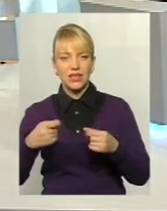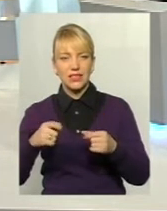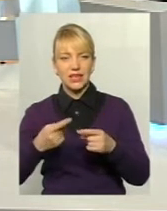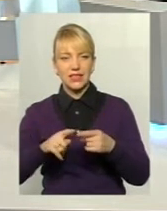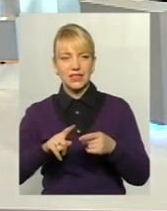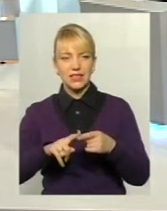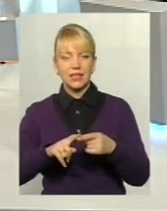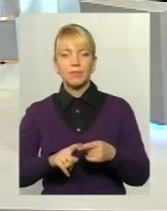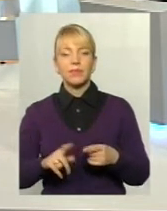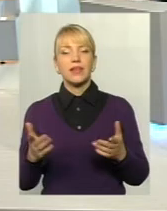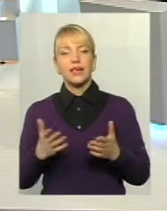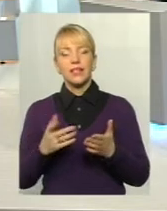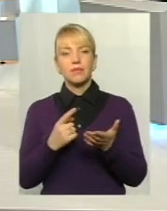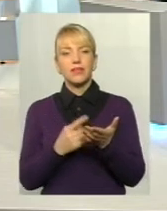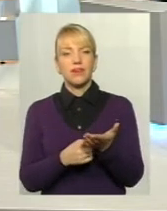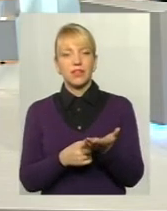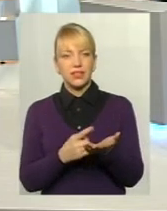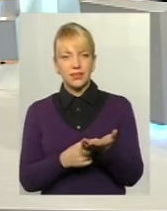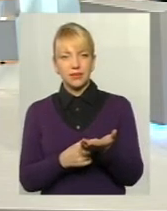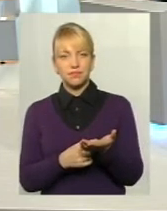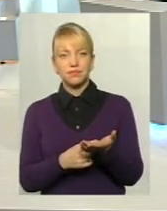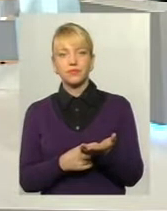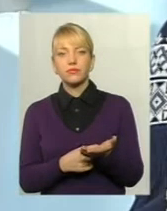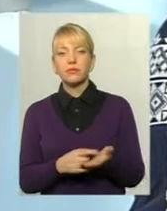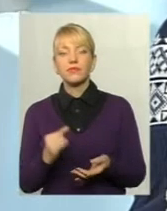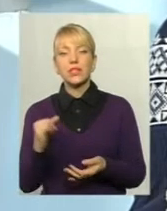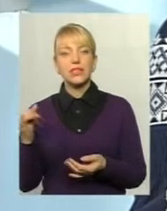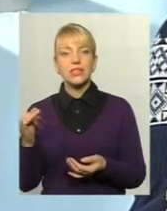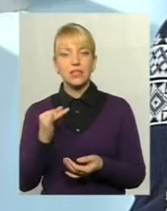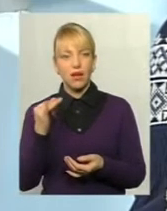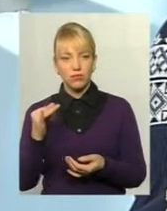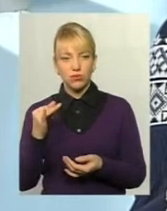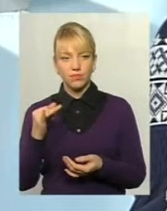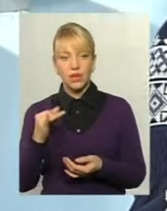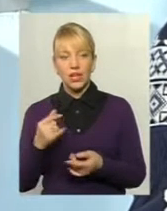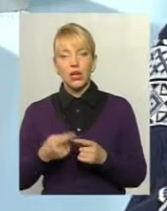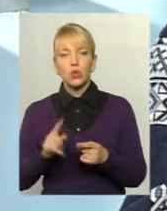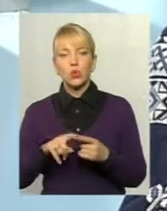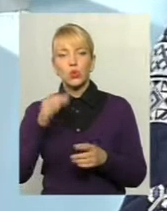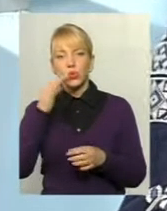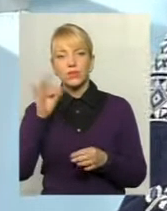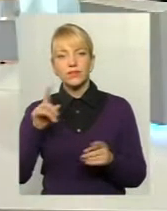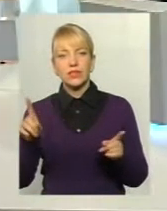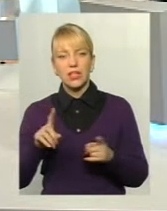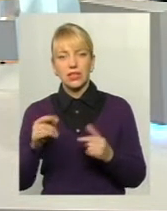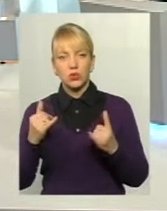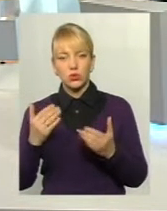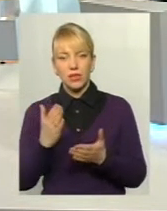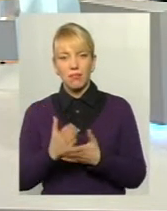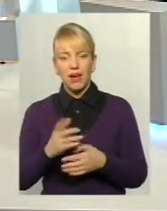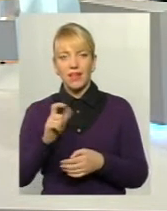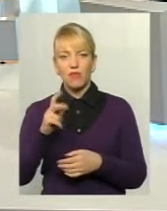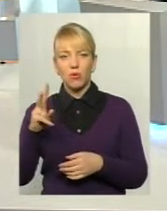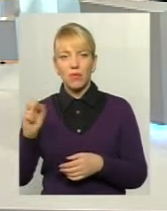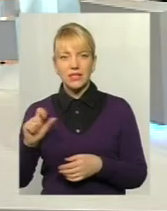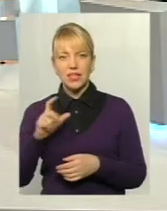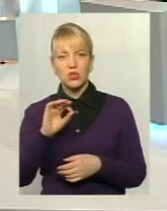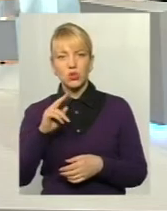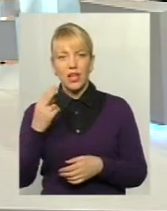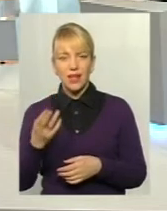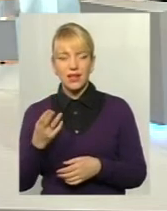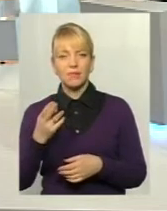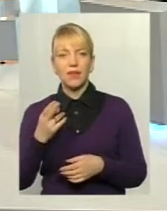і підтвердити. Саме так. Mm-hmm. І от дуже цікаво той досвід, який сьогодні має Європейська соціальна